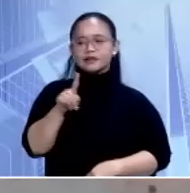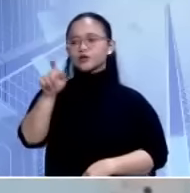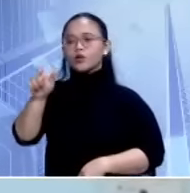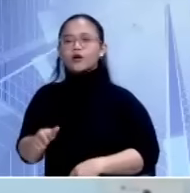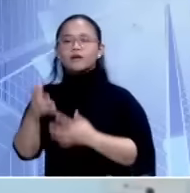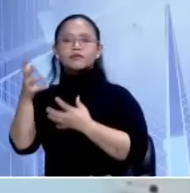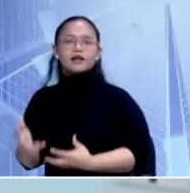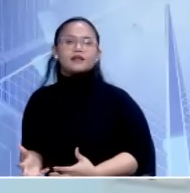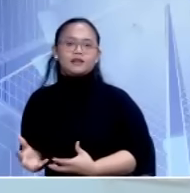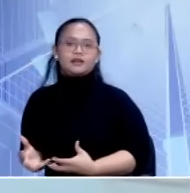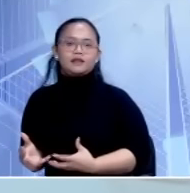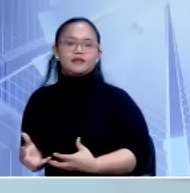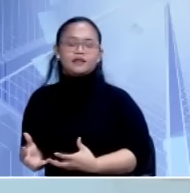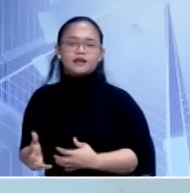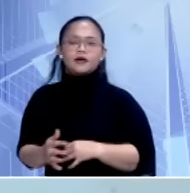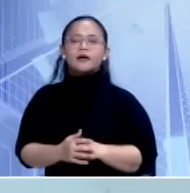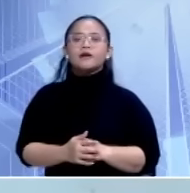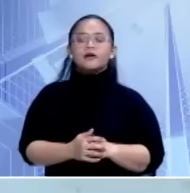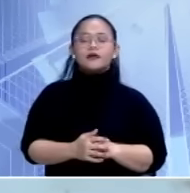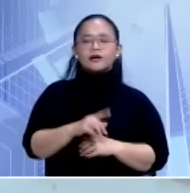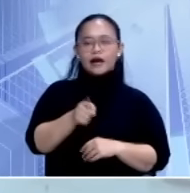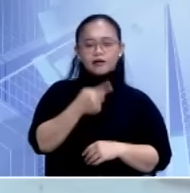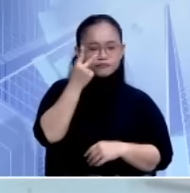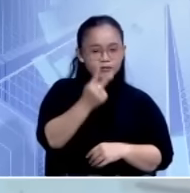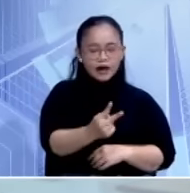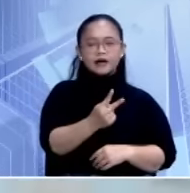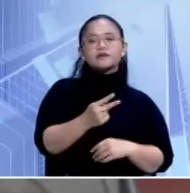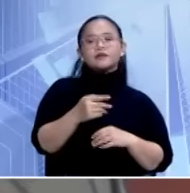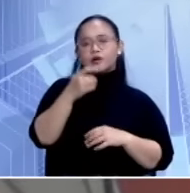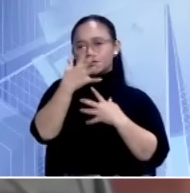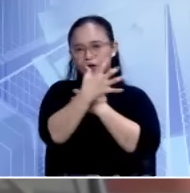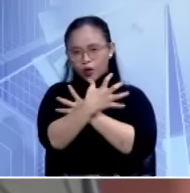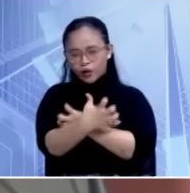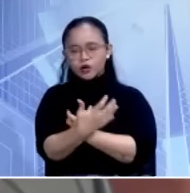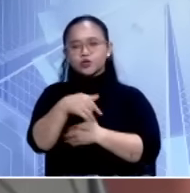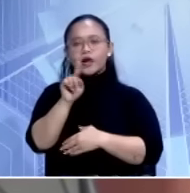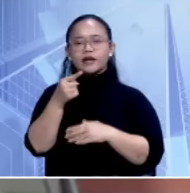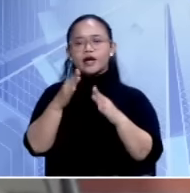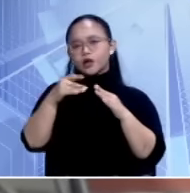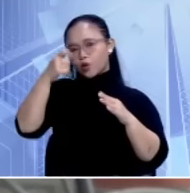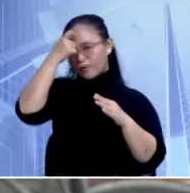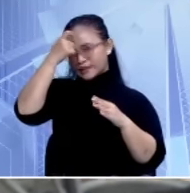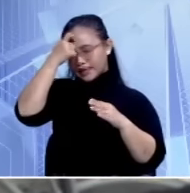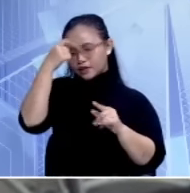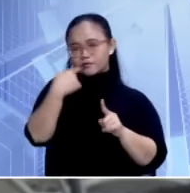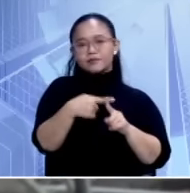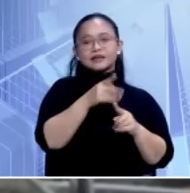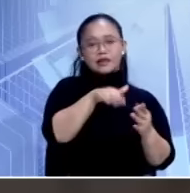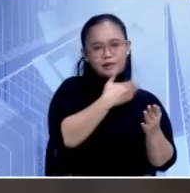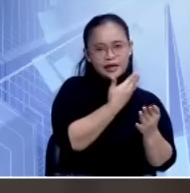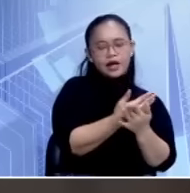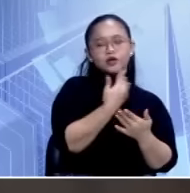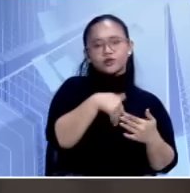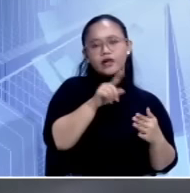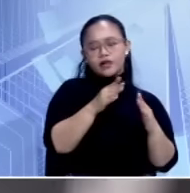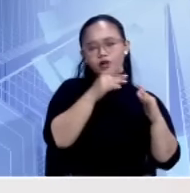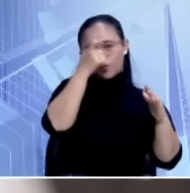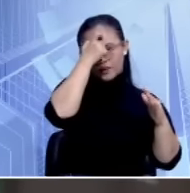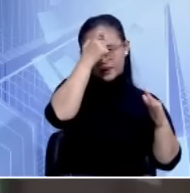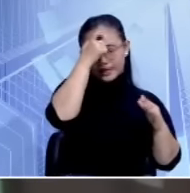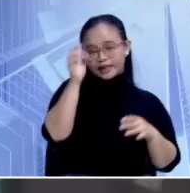berat. Korban tewas dan luka dibawa ke RSUD Subang, sementara kendaraan yang terlibat kecelakaan dievakuasi dan